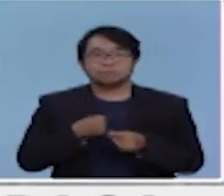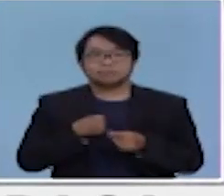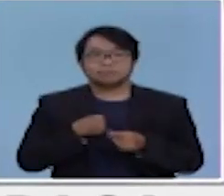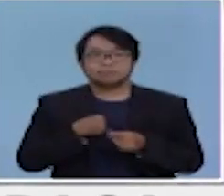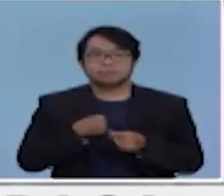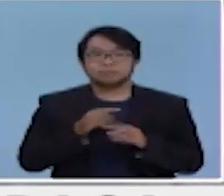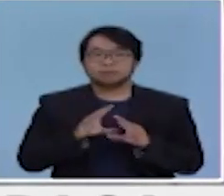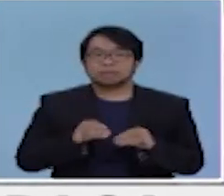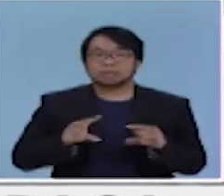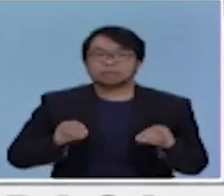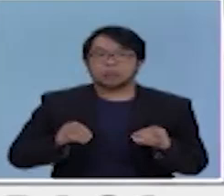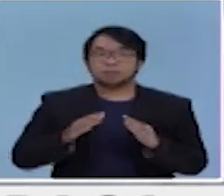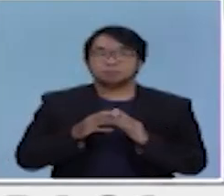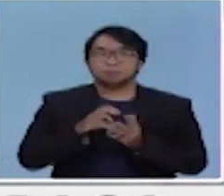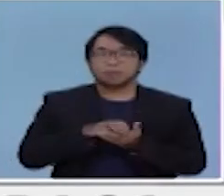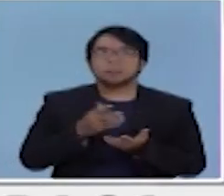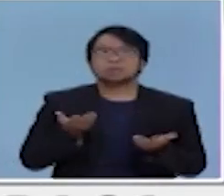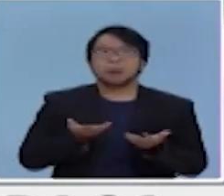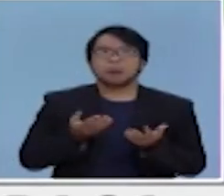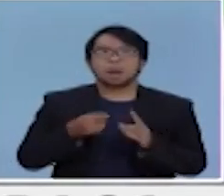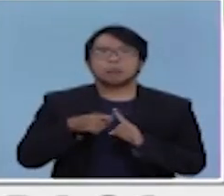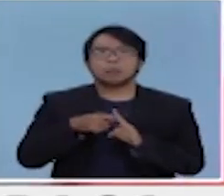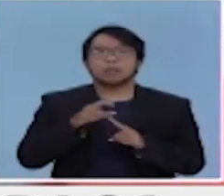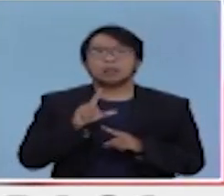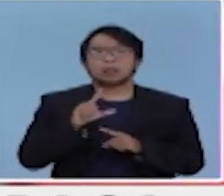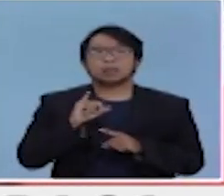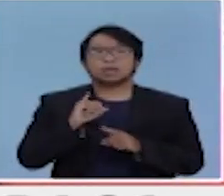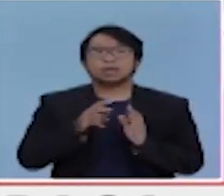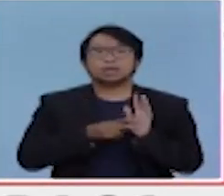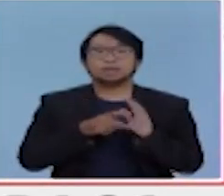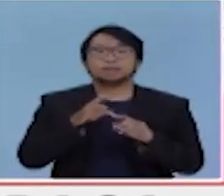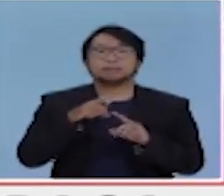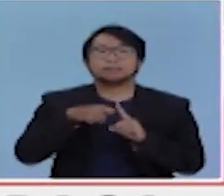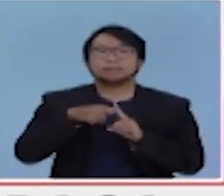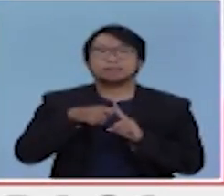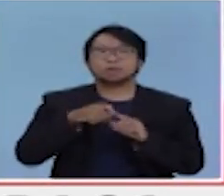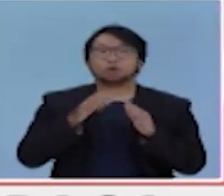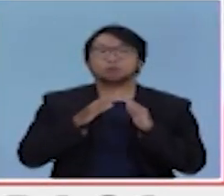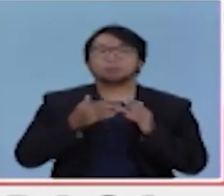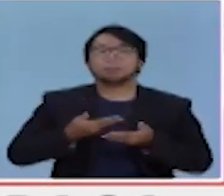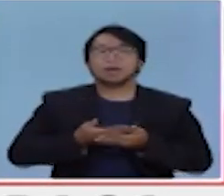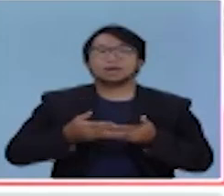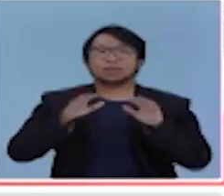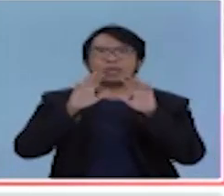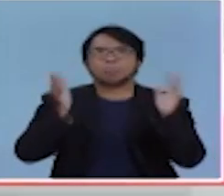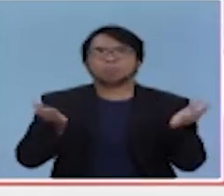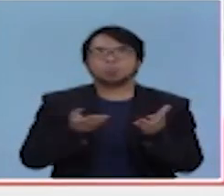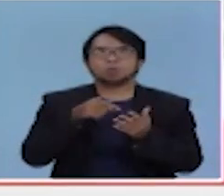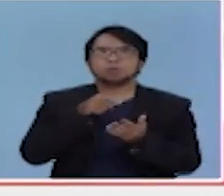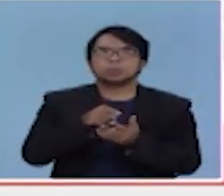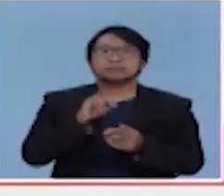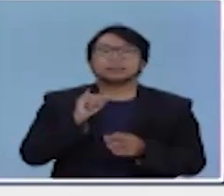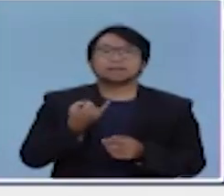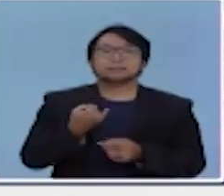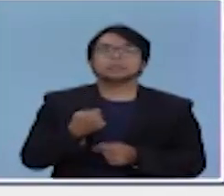tabung dan itu juga harus sesuai operasi jadinya nggak bisa fullwave jadi yang mau nggak mau kegiatan keluar